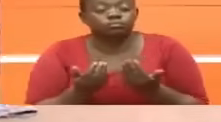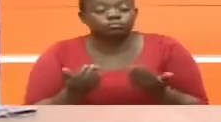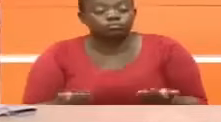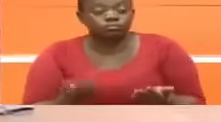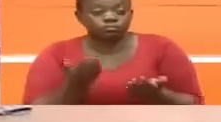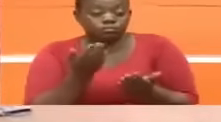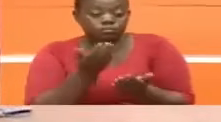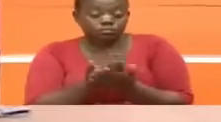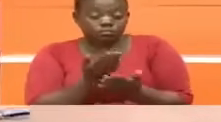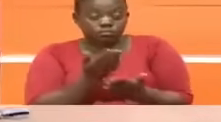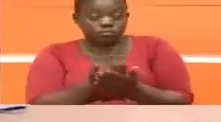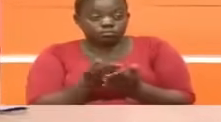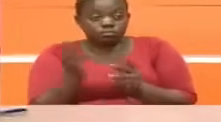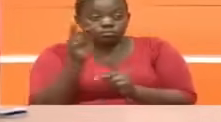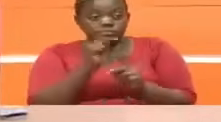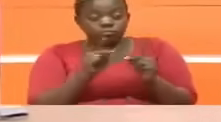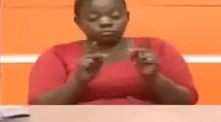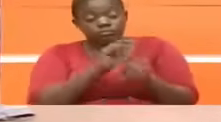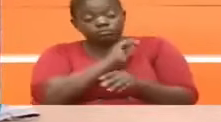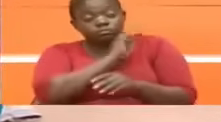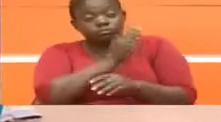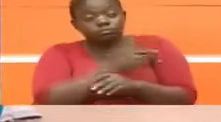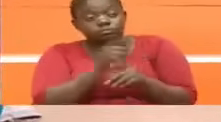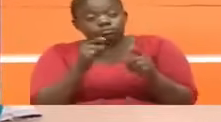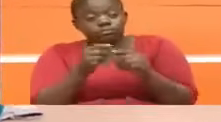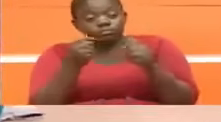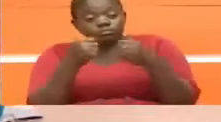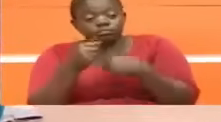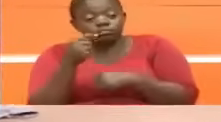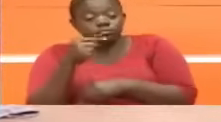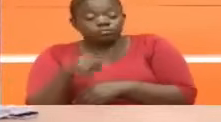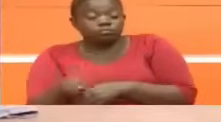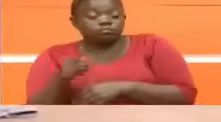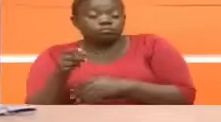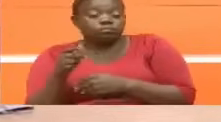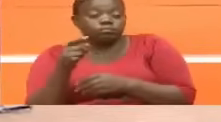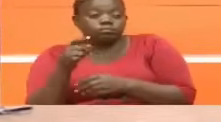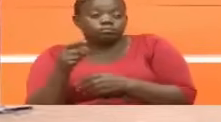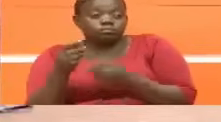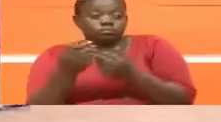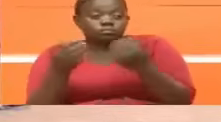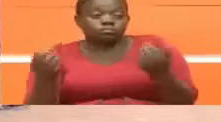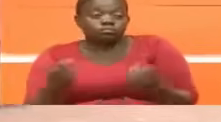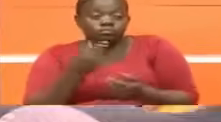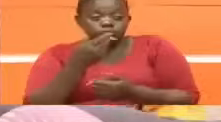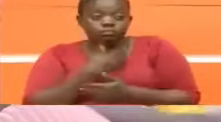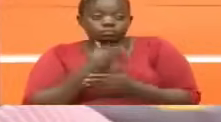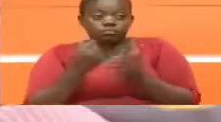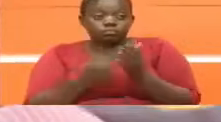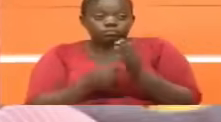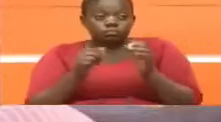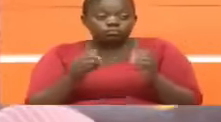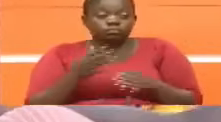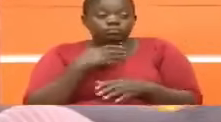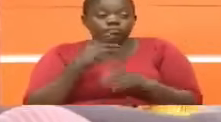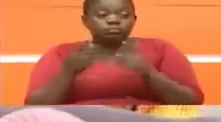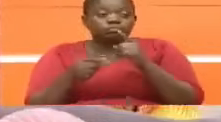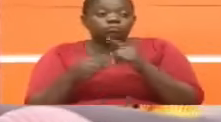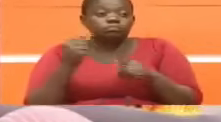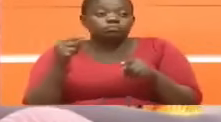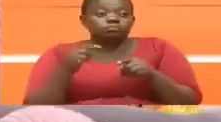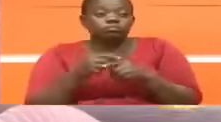Abanjagidde ab'obuyinza okujiriza ddala Kabirigo nti ne bamukola ekikolwa kyekimu kye yakoze abaana batalina musango. Ngala bamutte